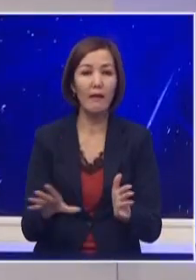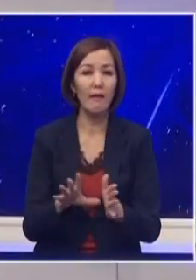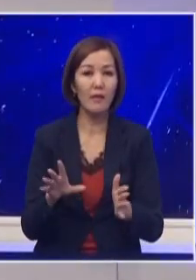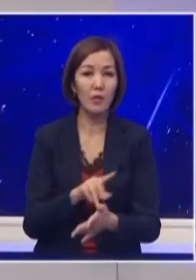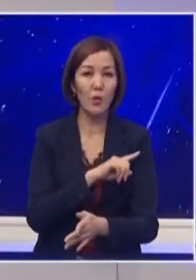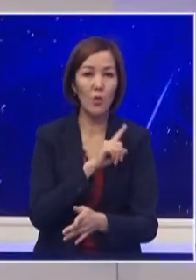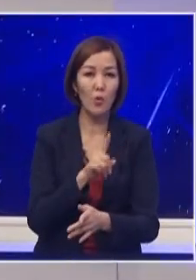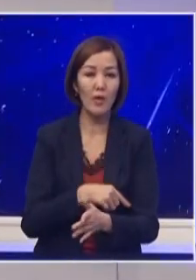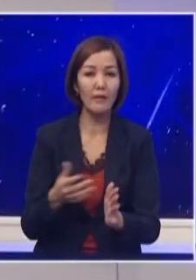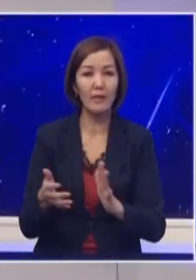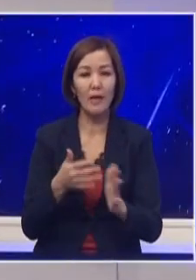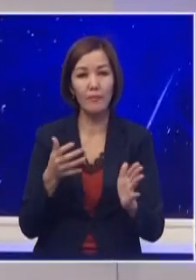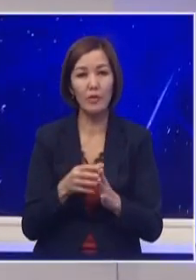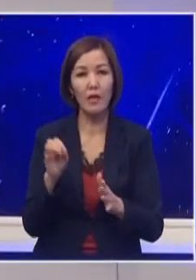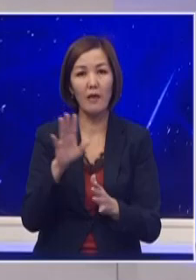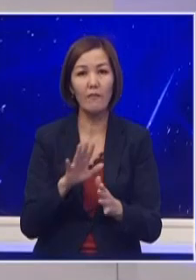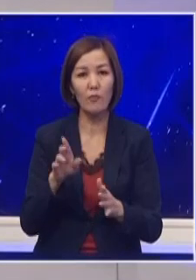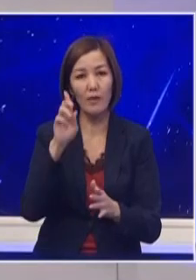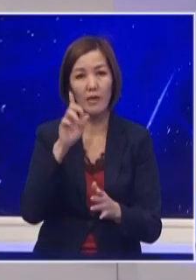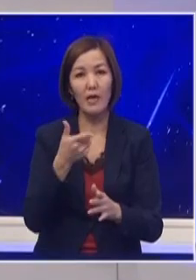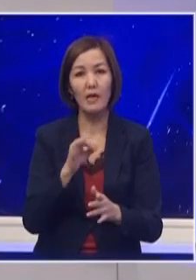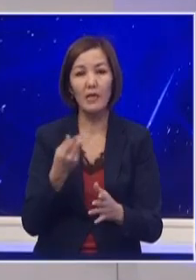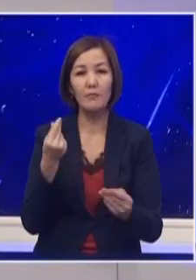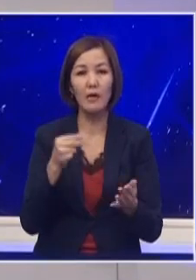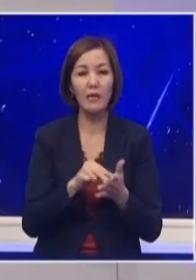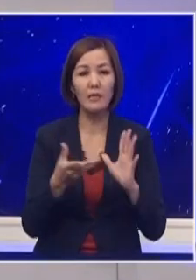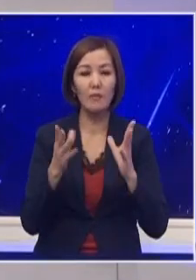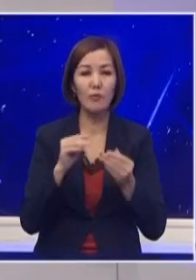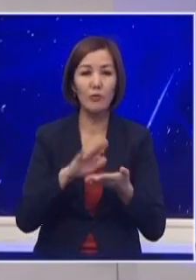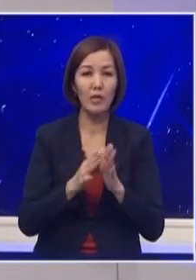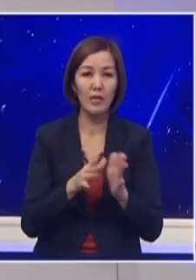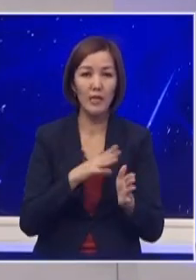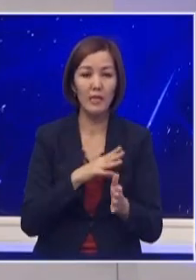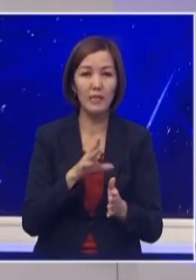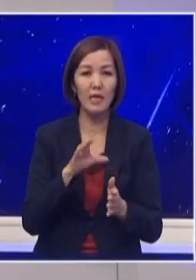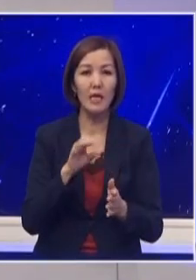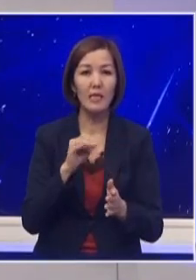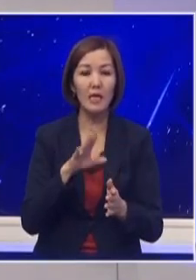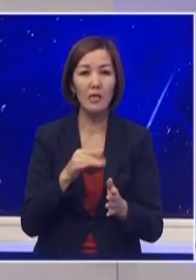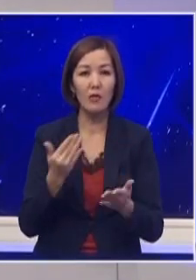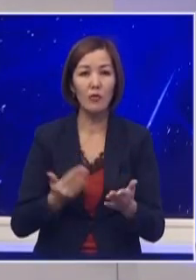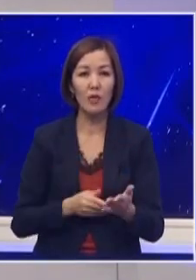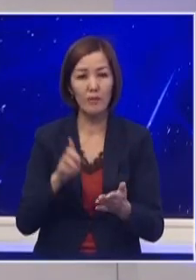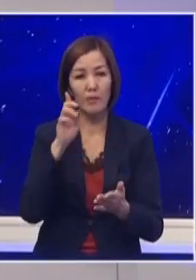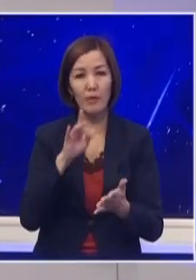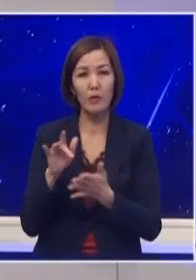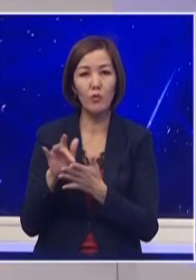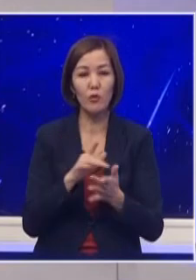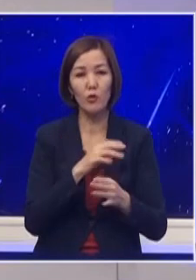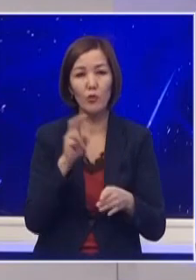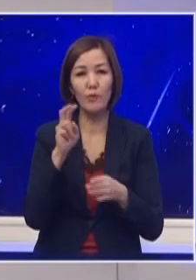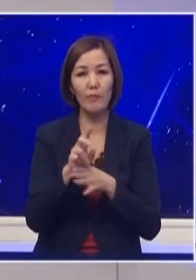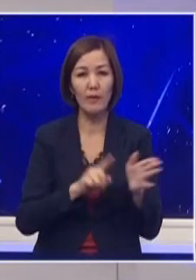Украинада электр қуаты тапшы. Еуропа елдері газ бағасы бойынша келісіп жатыр. Ал Санта-Клаус тұратын елге